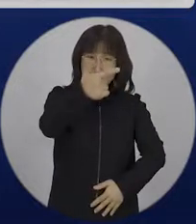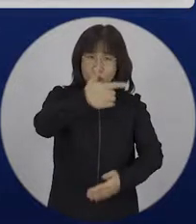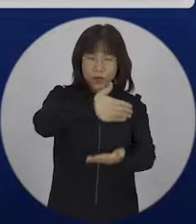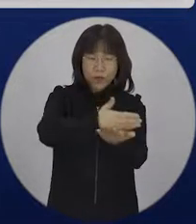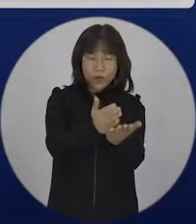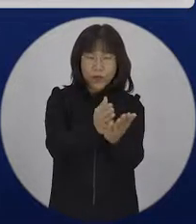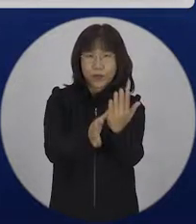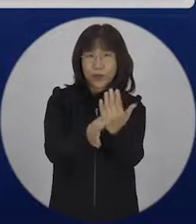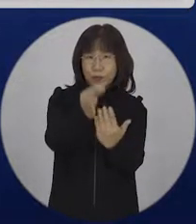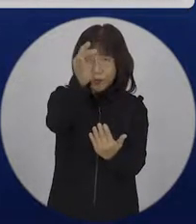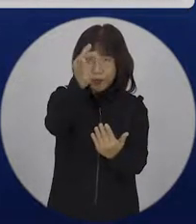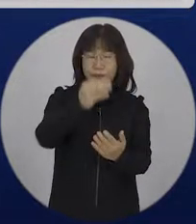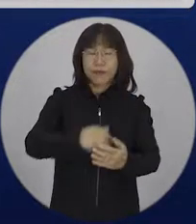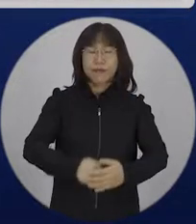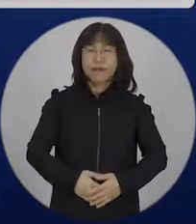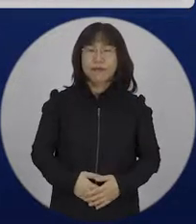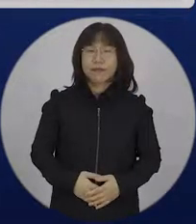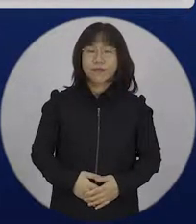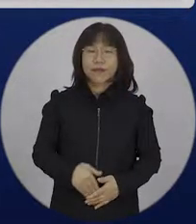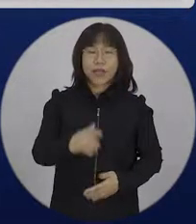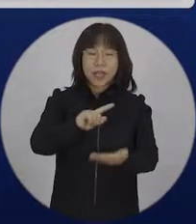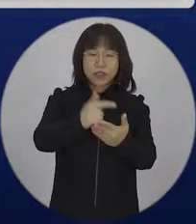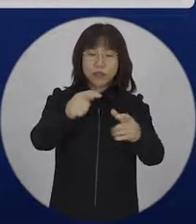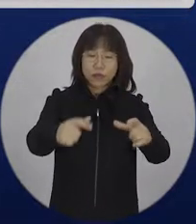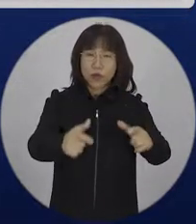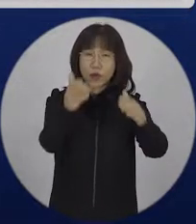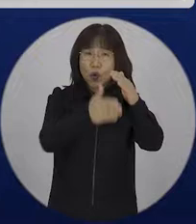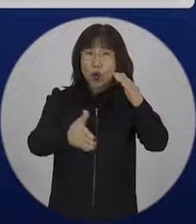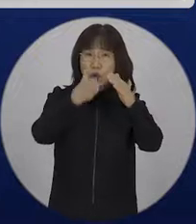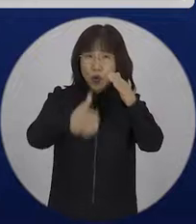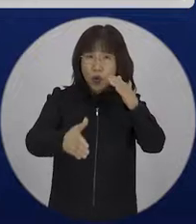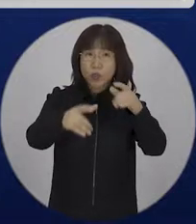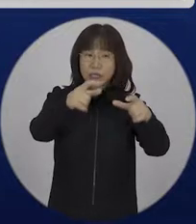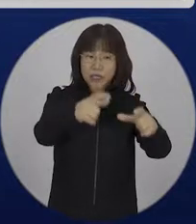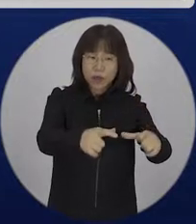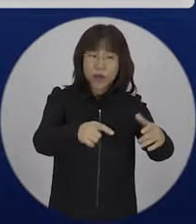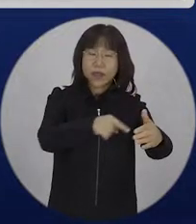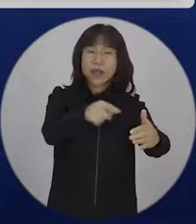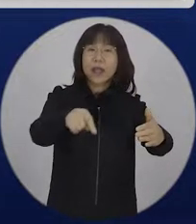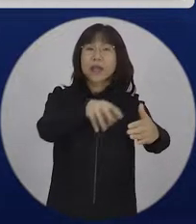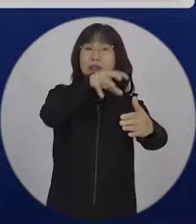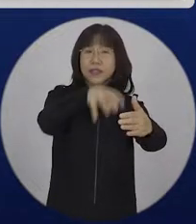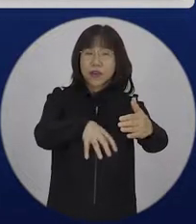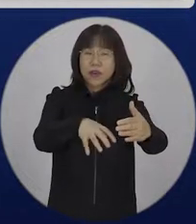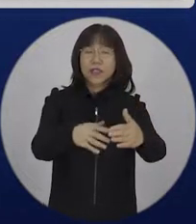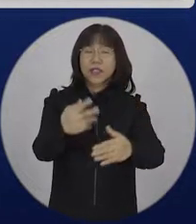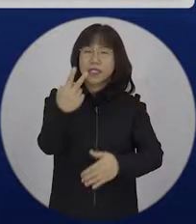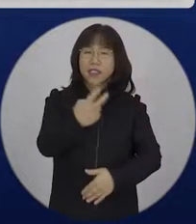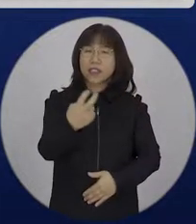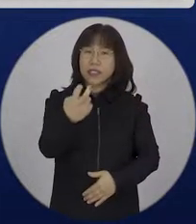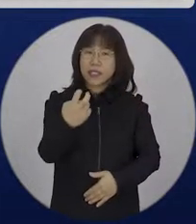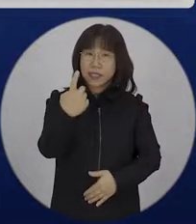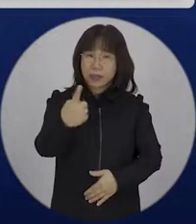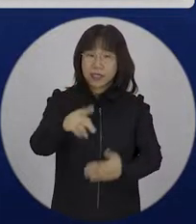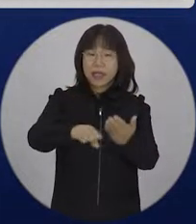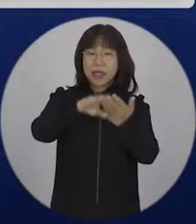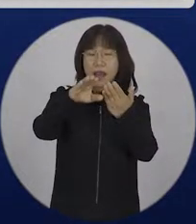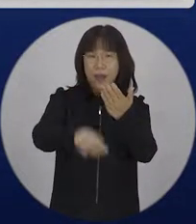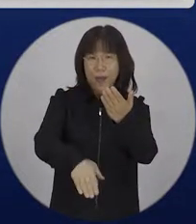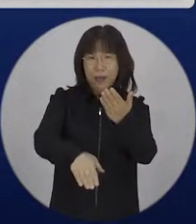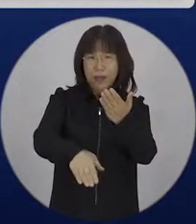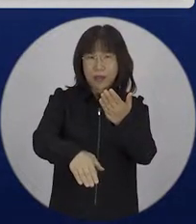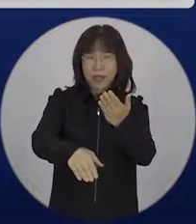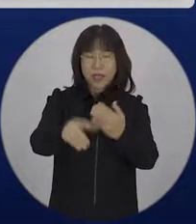으뜸 파트너로 선발하고 있는데요. 강서구가 공공기관 분야에서 2021년 하반기 공동체 치안